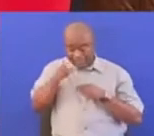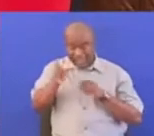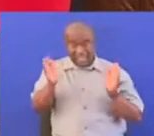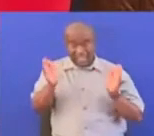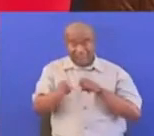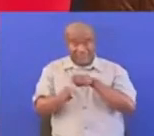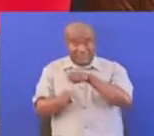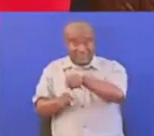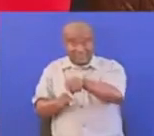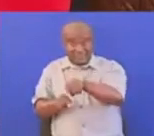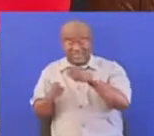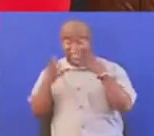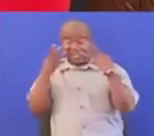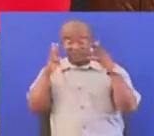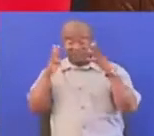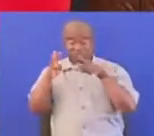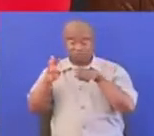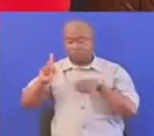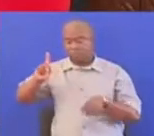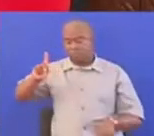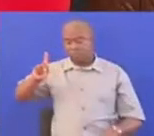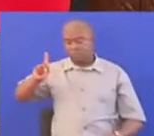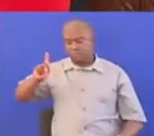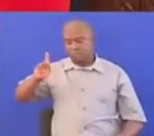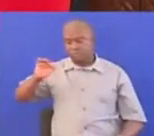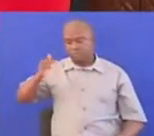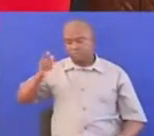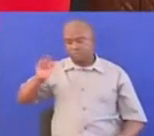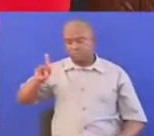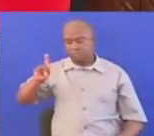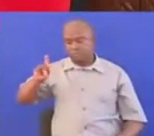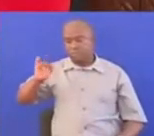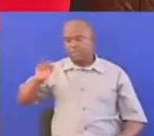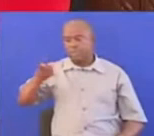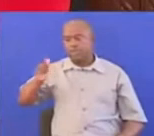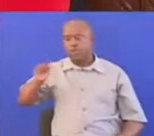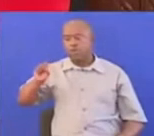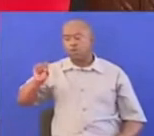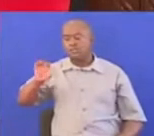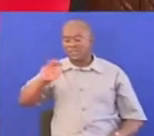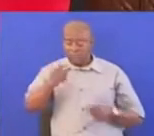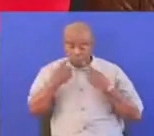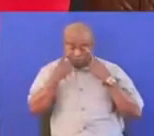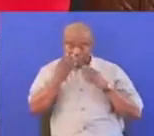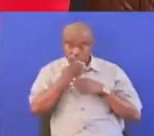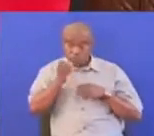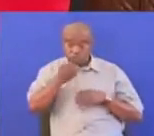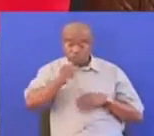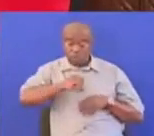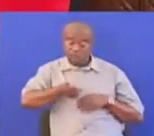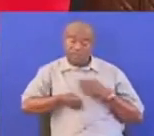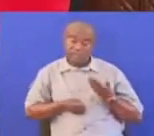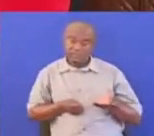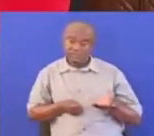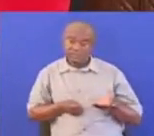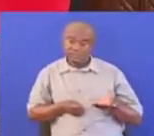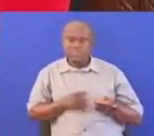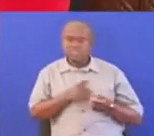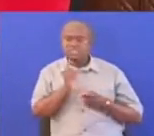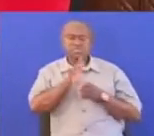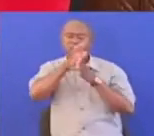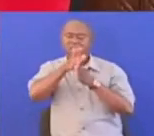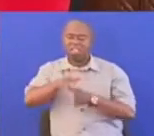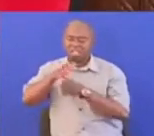hifadhi ya misitu ya Kigosi, waiangalie jinsi ya kutoa vibali, sigeuke vibali vio manyanyaso